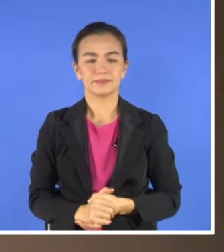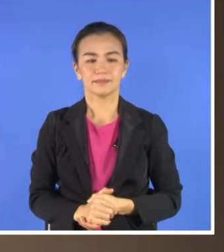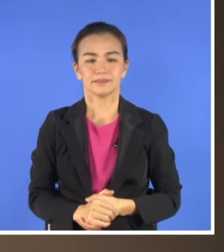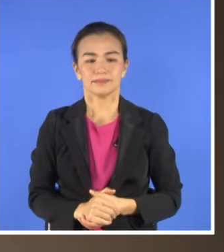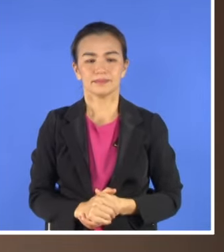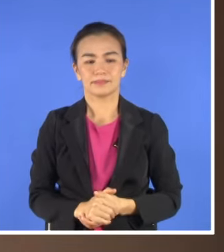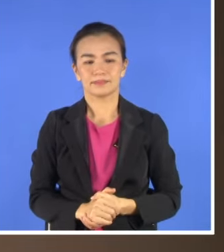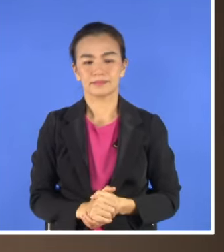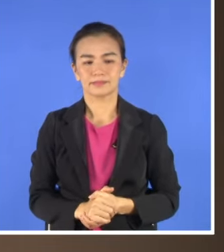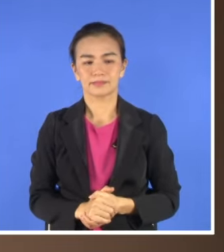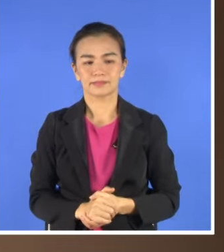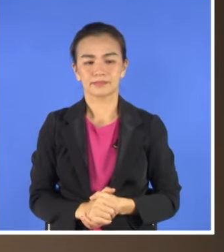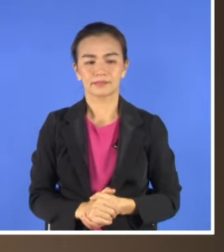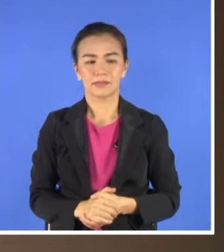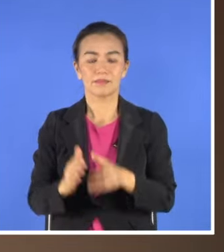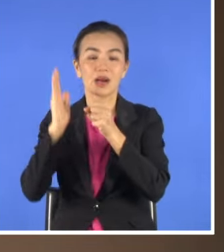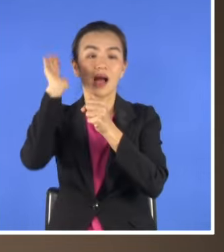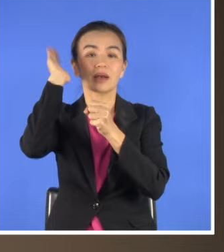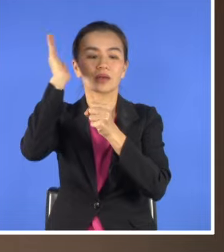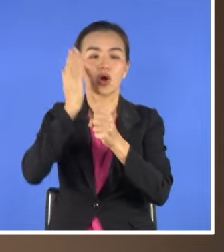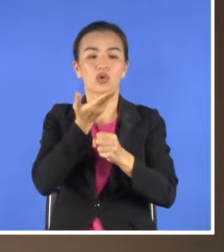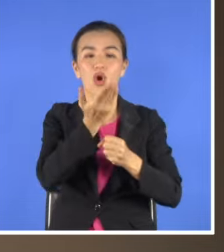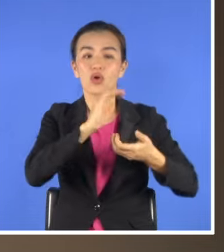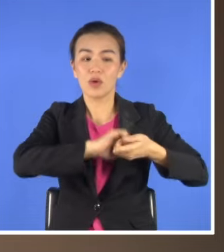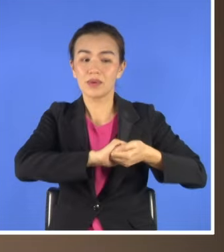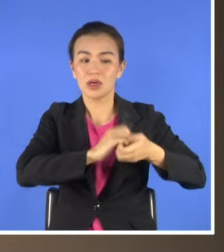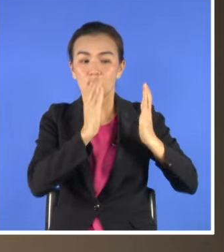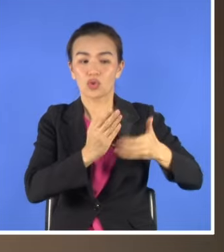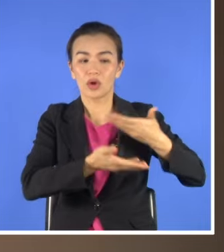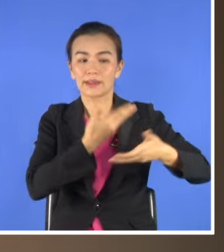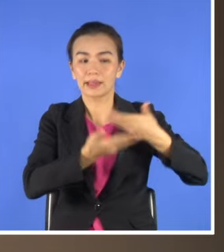อความร่วมมือนะครับขอความร่วมมือนะครับ ร่วม พิ กแซงเขาแล้วนะ